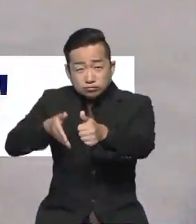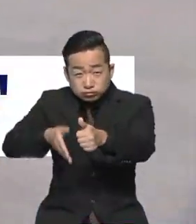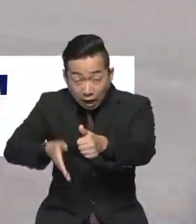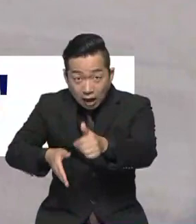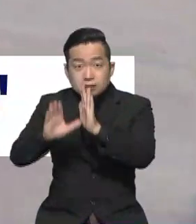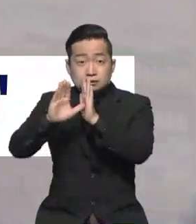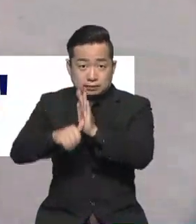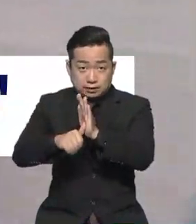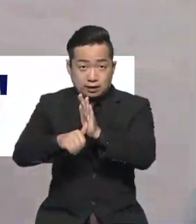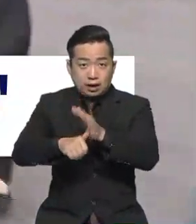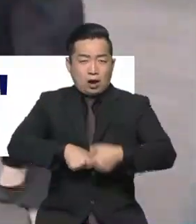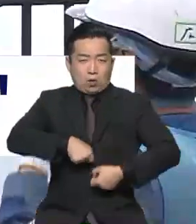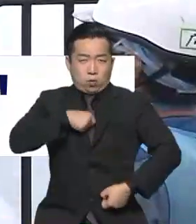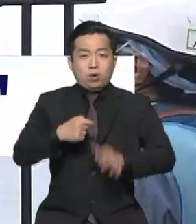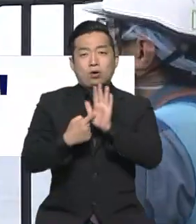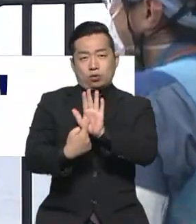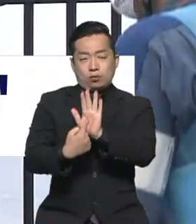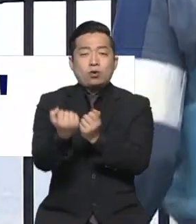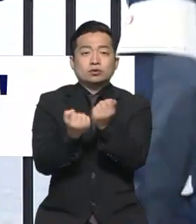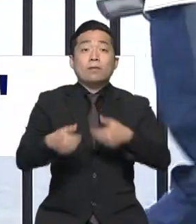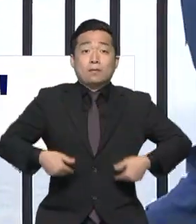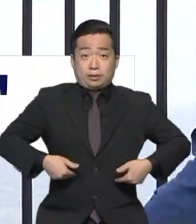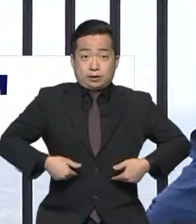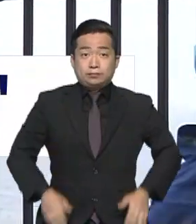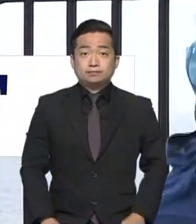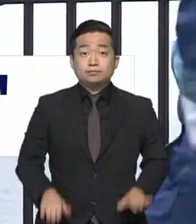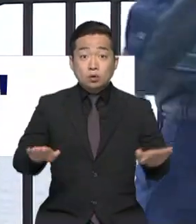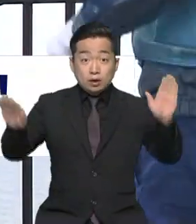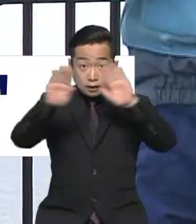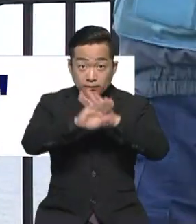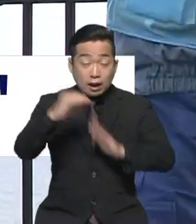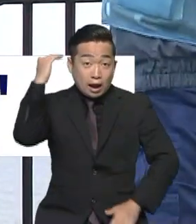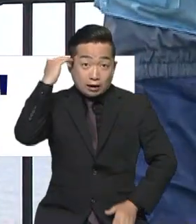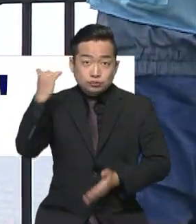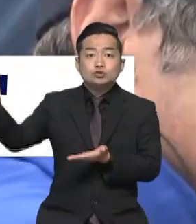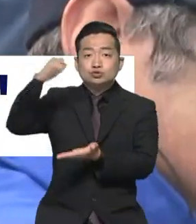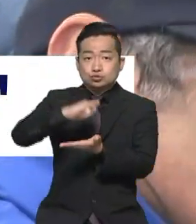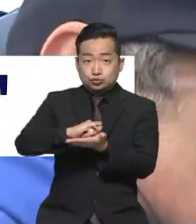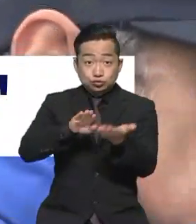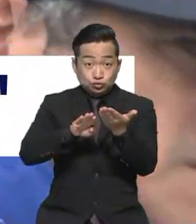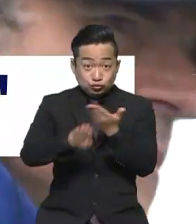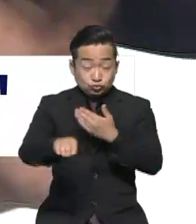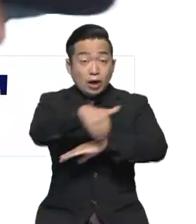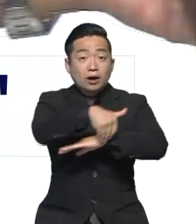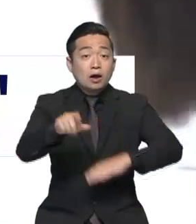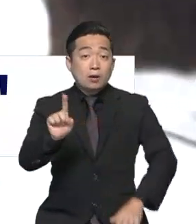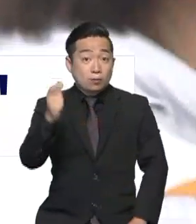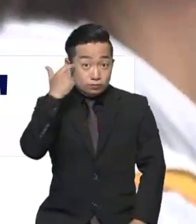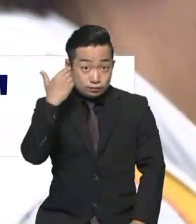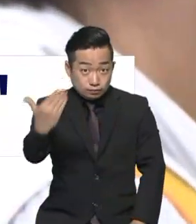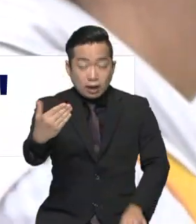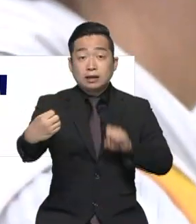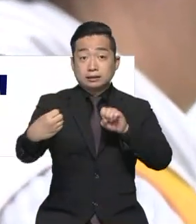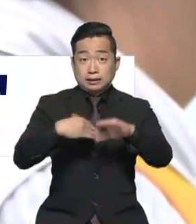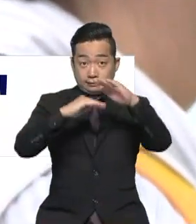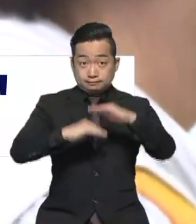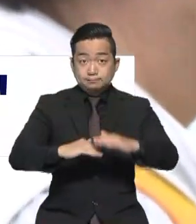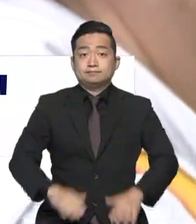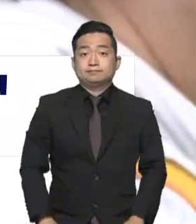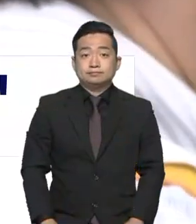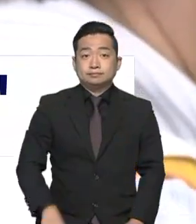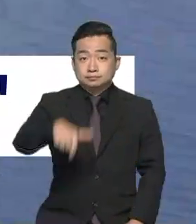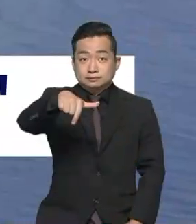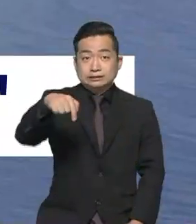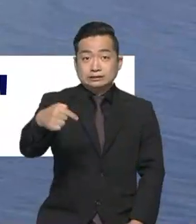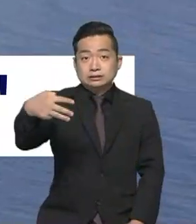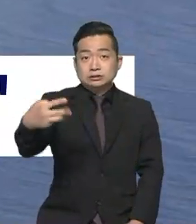말고 설명해야 한다고도 했습니다. 오늘 밤 한국에 도착한 뒤 이후 일정에 대해서도 설명했습니다. 그로시